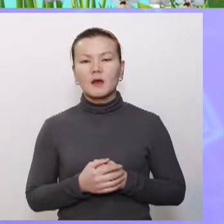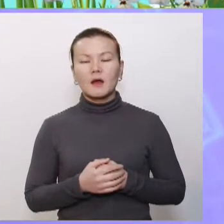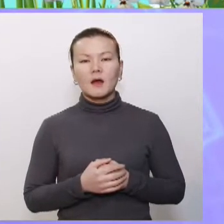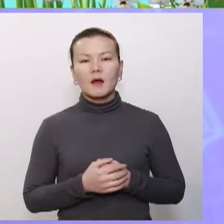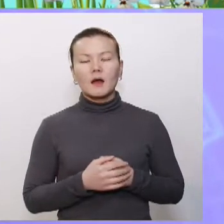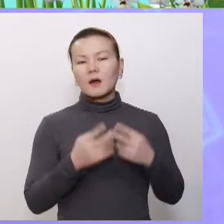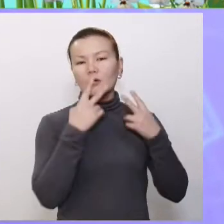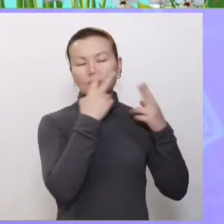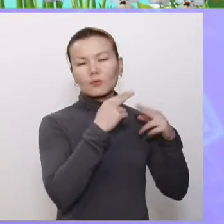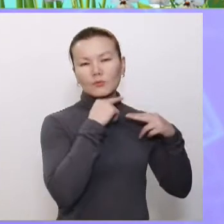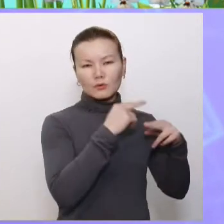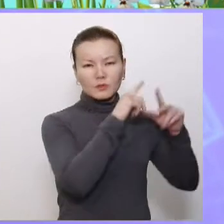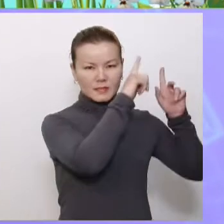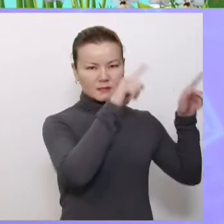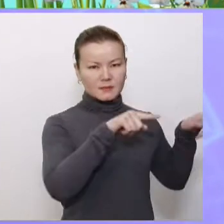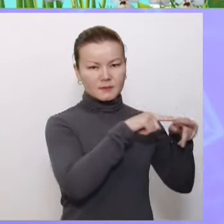экрандагы сүрөткө көңүл бургула.